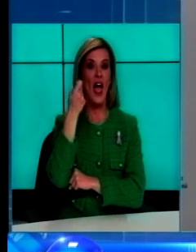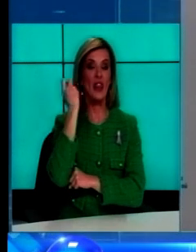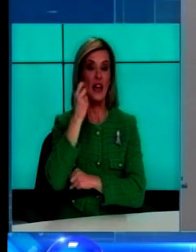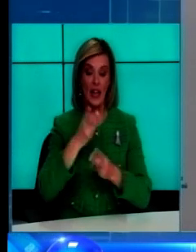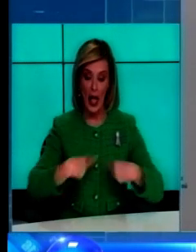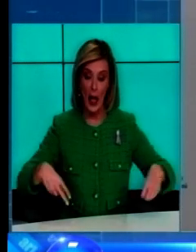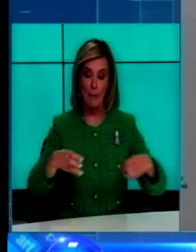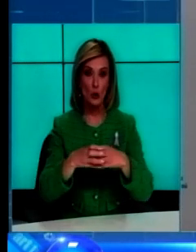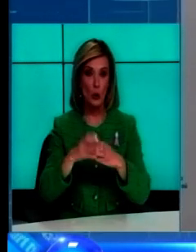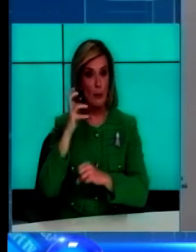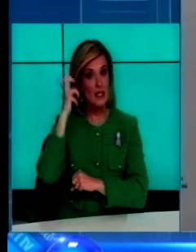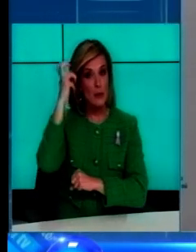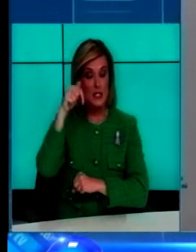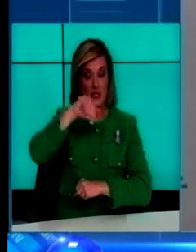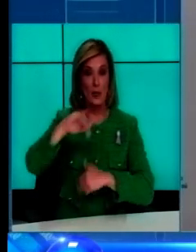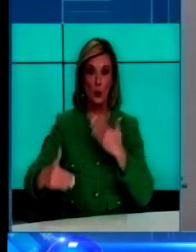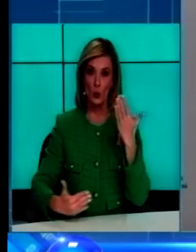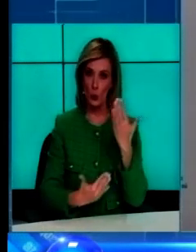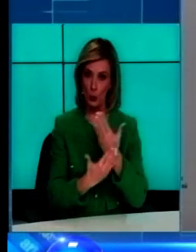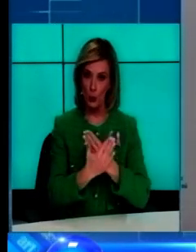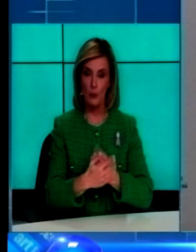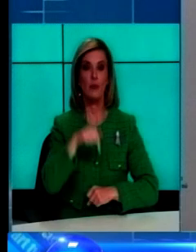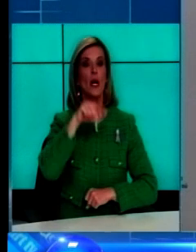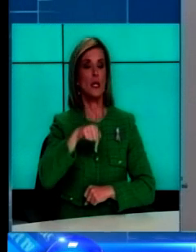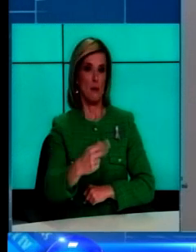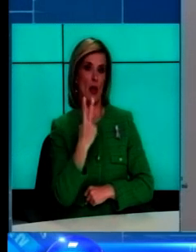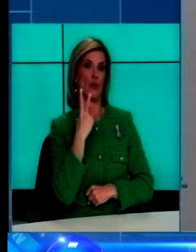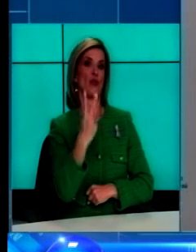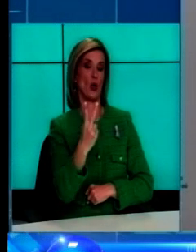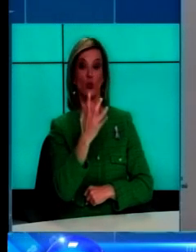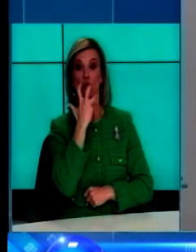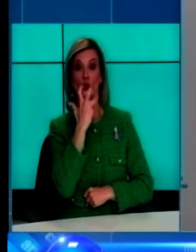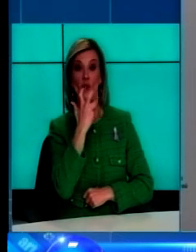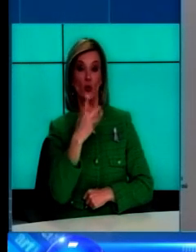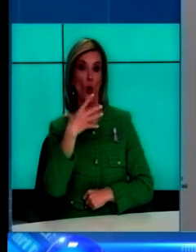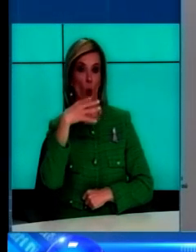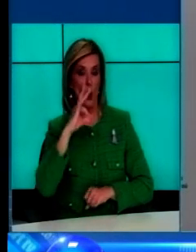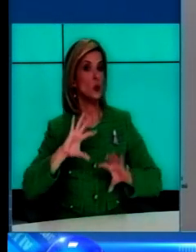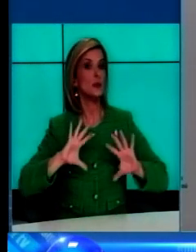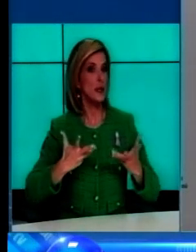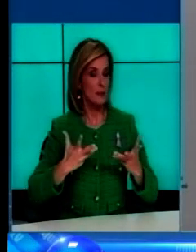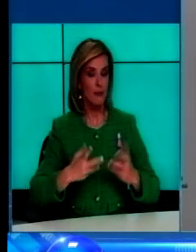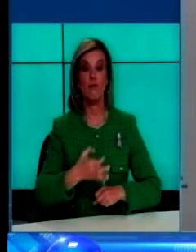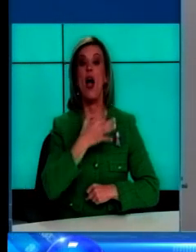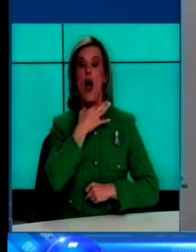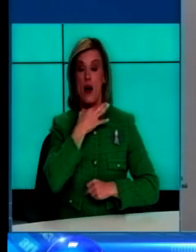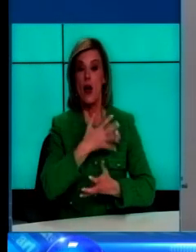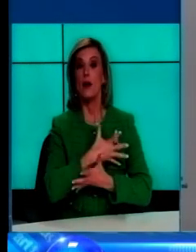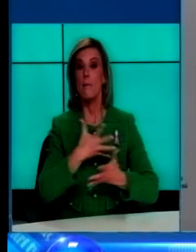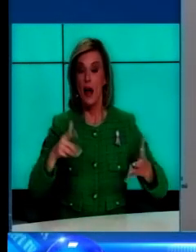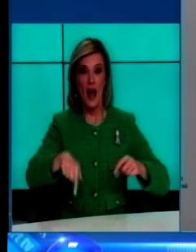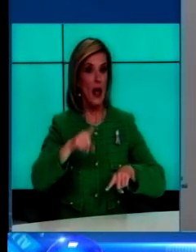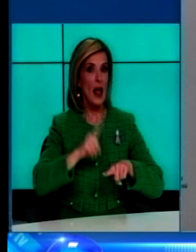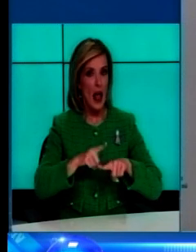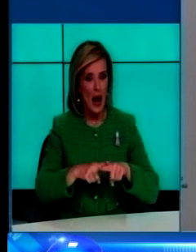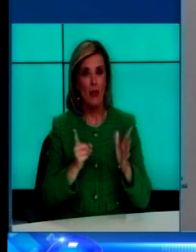πρωί. Δύο είναι οι λόγοι που επέβαλαν αυτή την ανάλυση. Η ανάγκη η χώρα μας να έχει τα δικά της